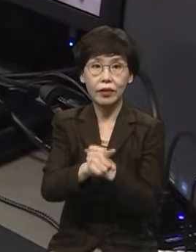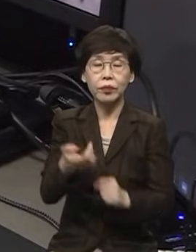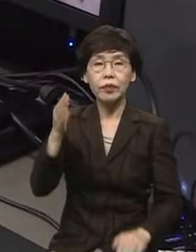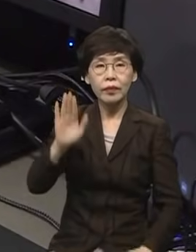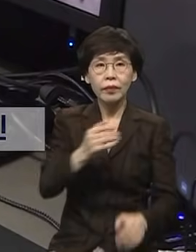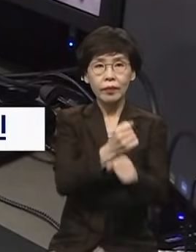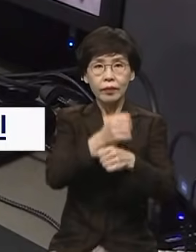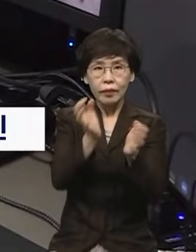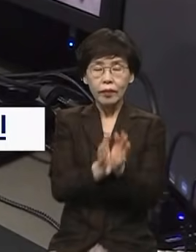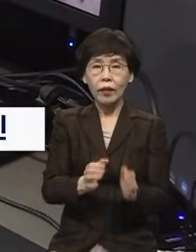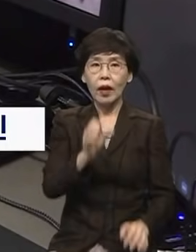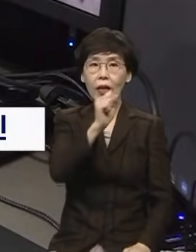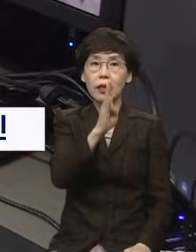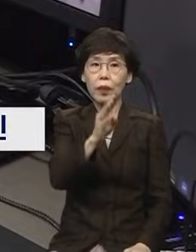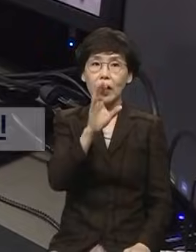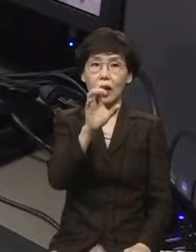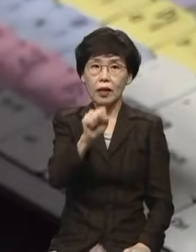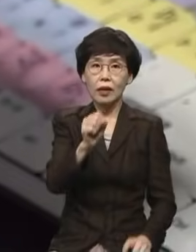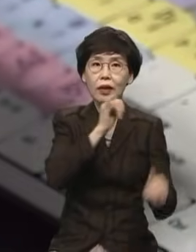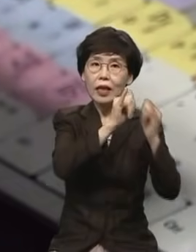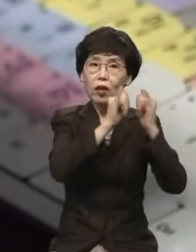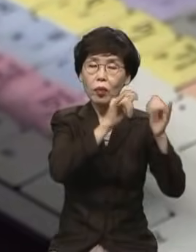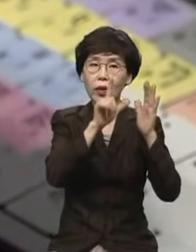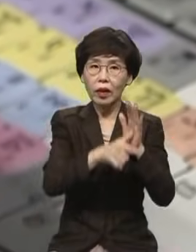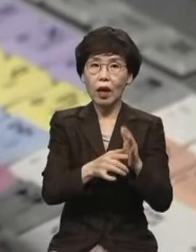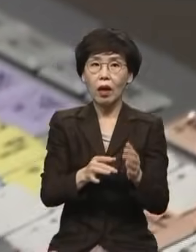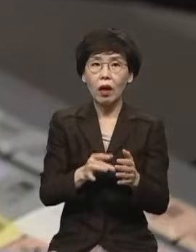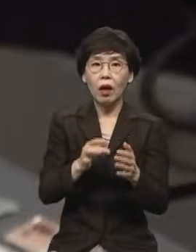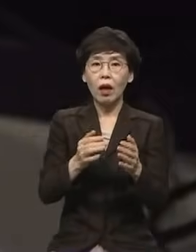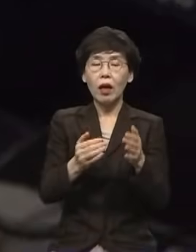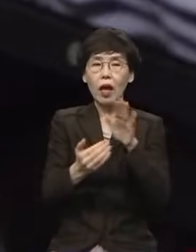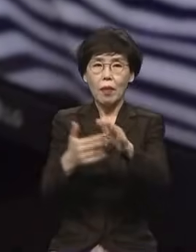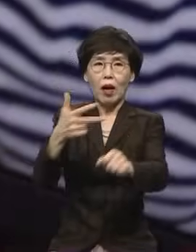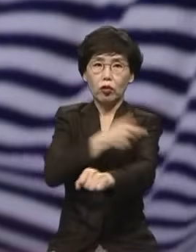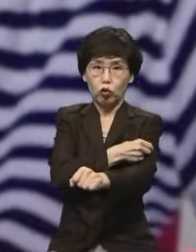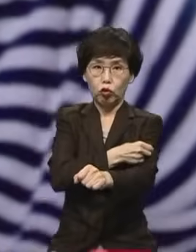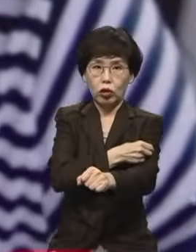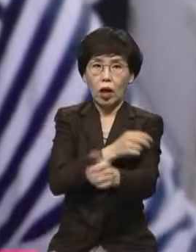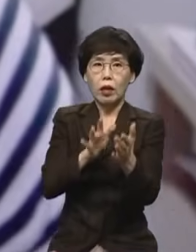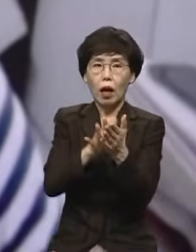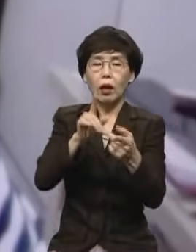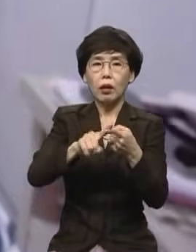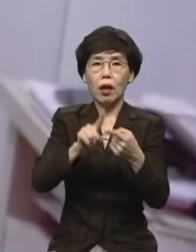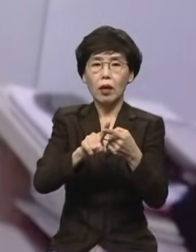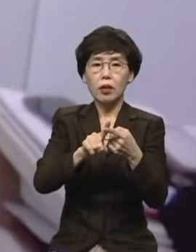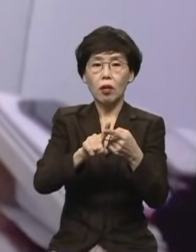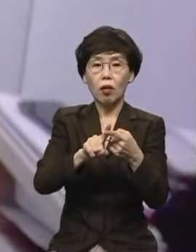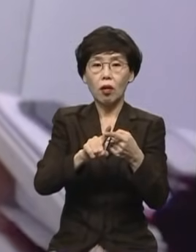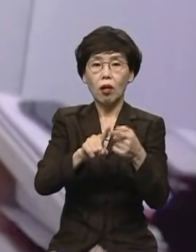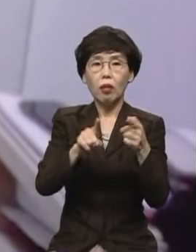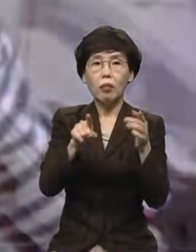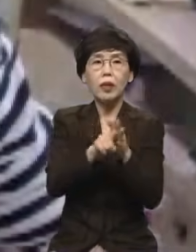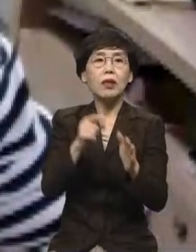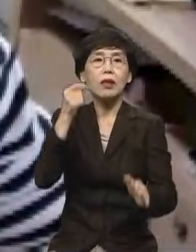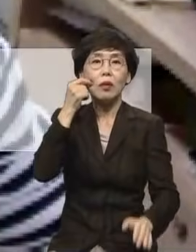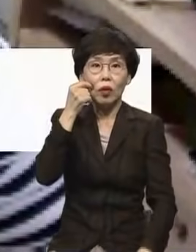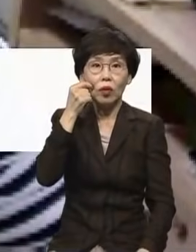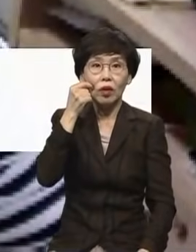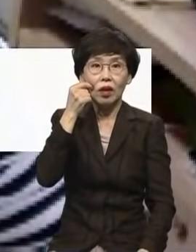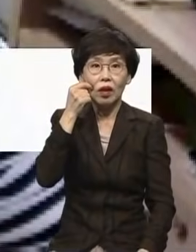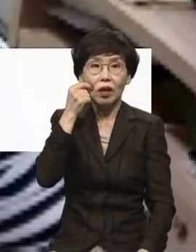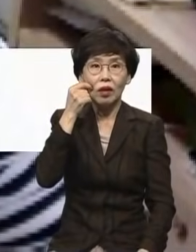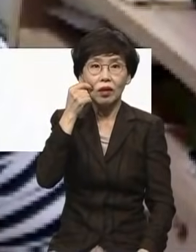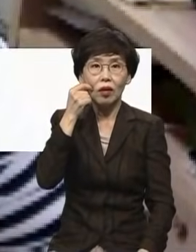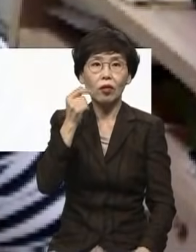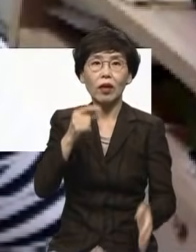그러나 연구팀은 sbs 와 의 인터뷰 에서 백신에 대한 불신으로 이어져 서는 안 된다 고 설명했습니다 뭐 이렇게 찍어